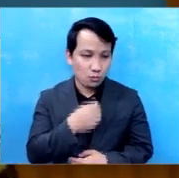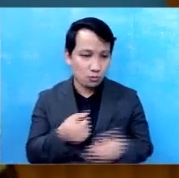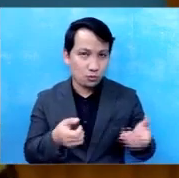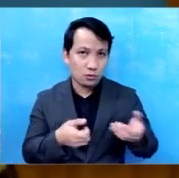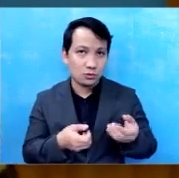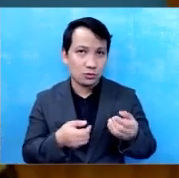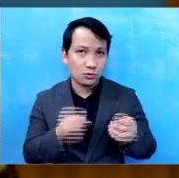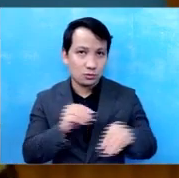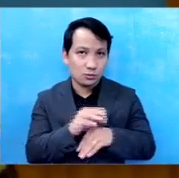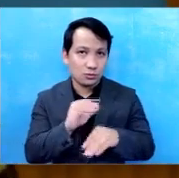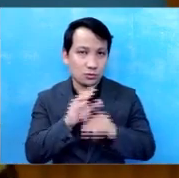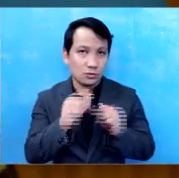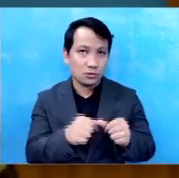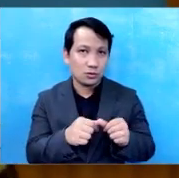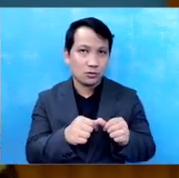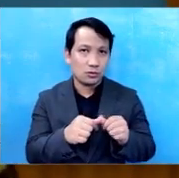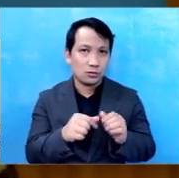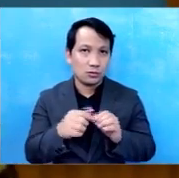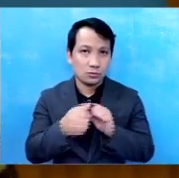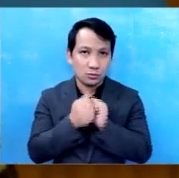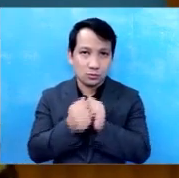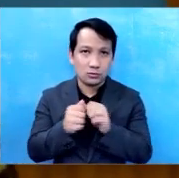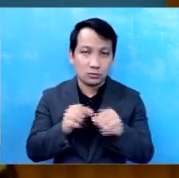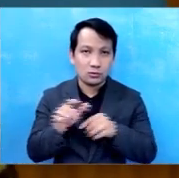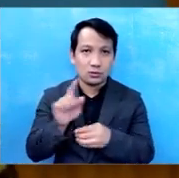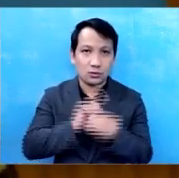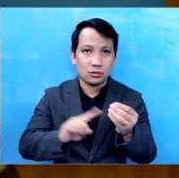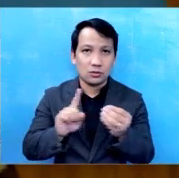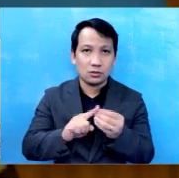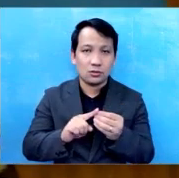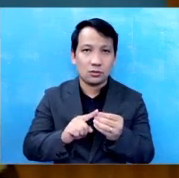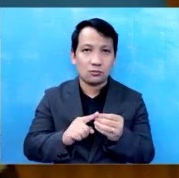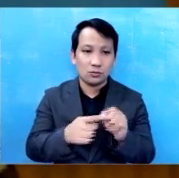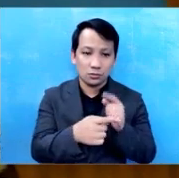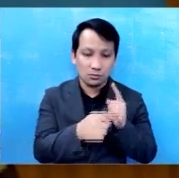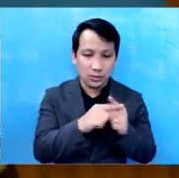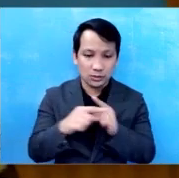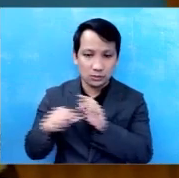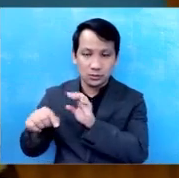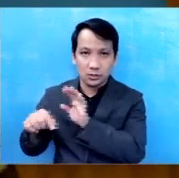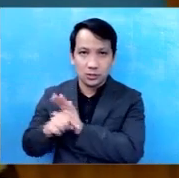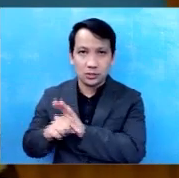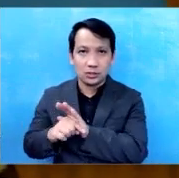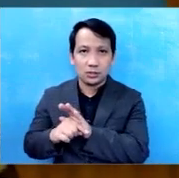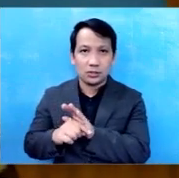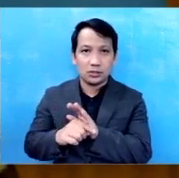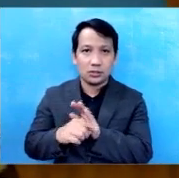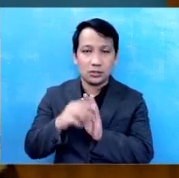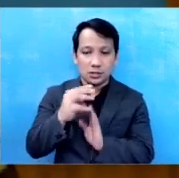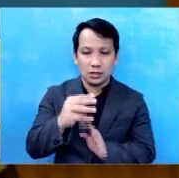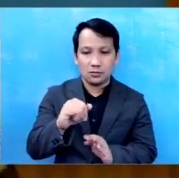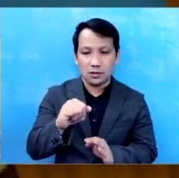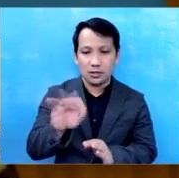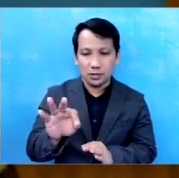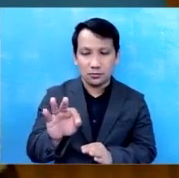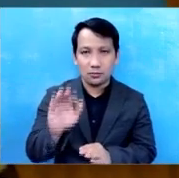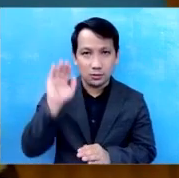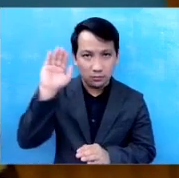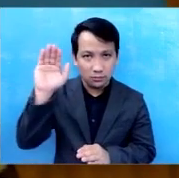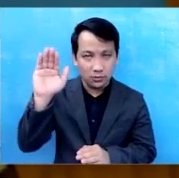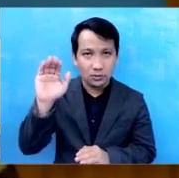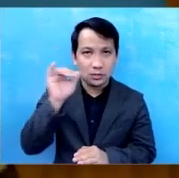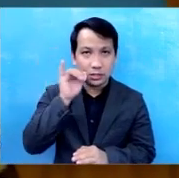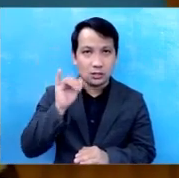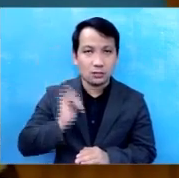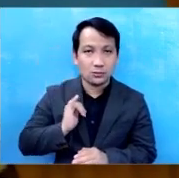consult with their constituents on the pros and cons of the Maharlika Bill. Ito ang panawagan kahapon ni